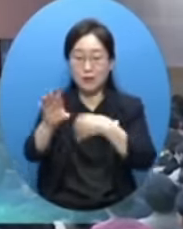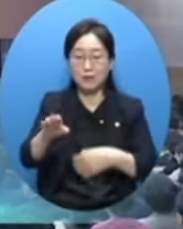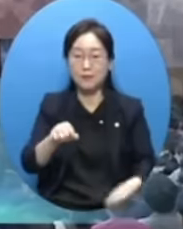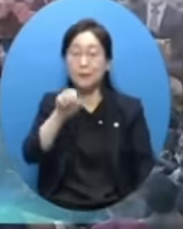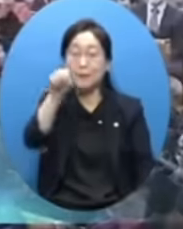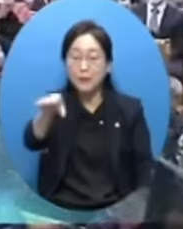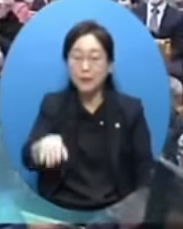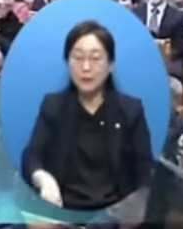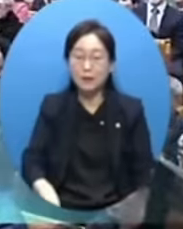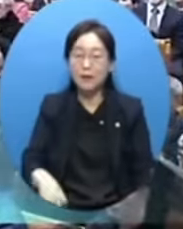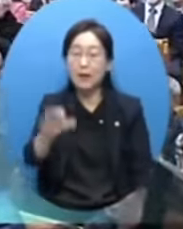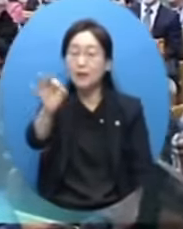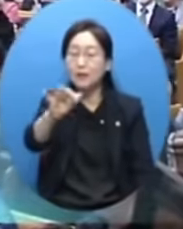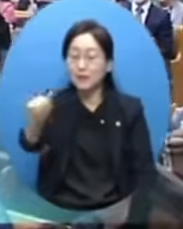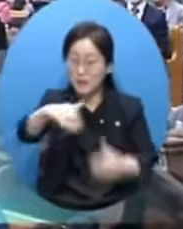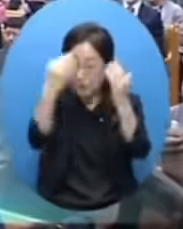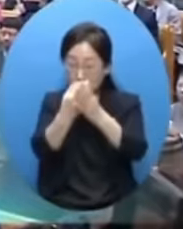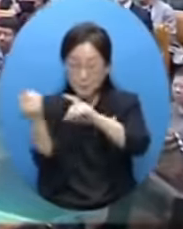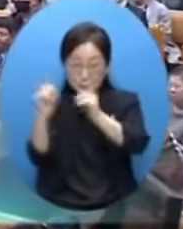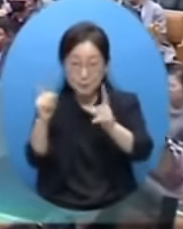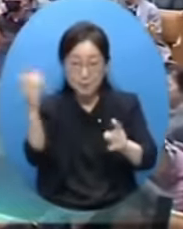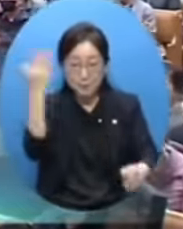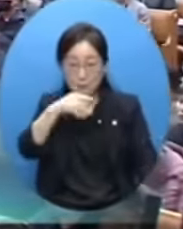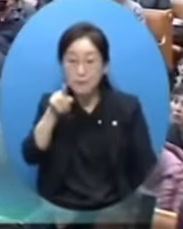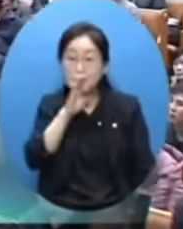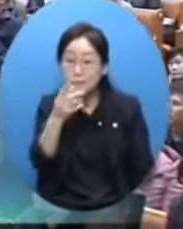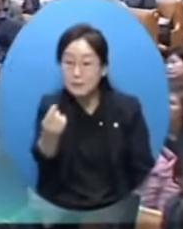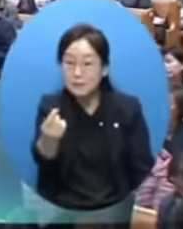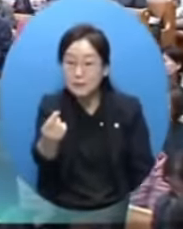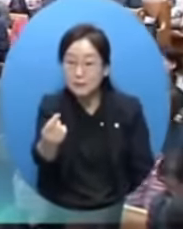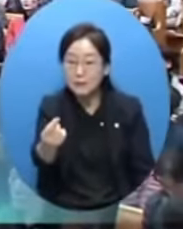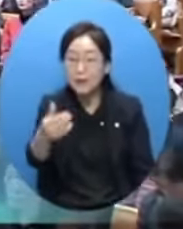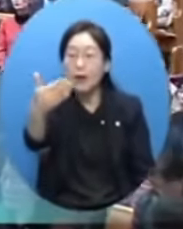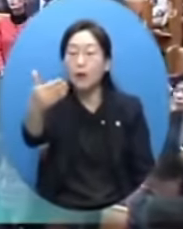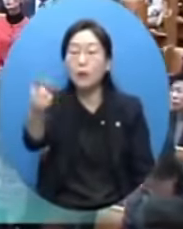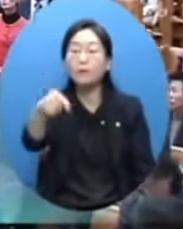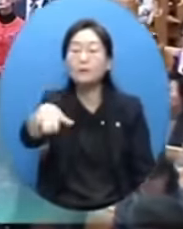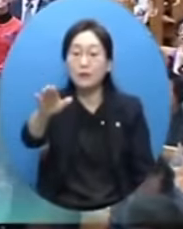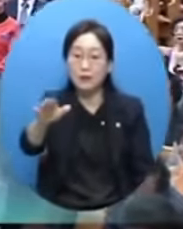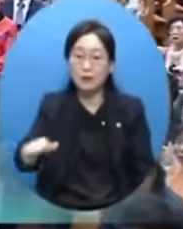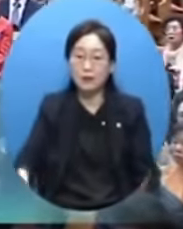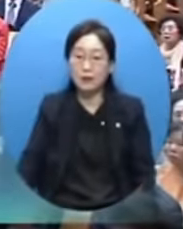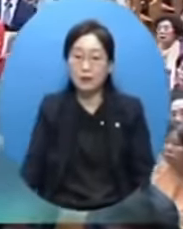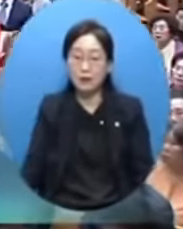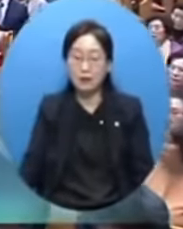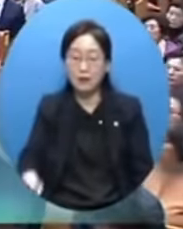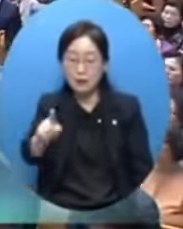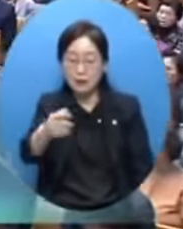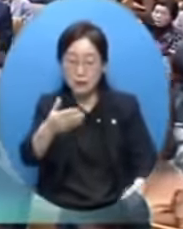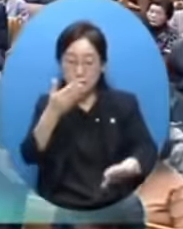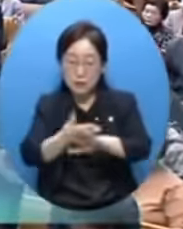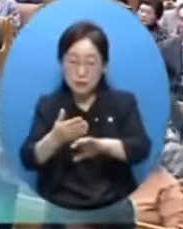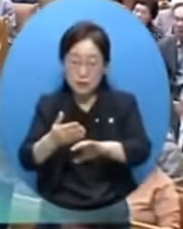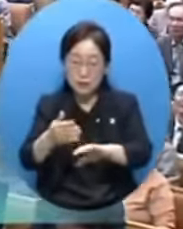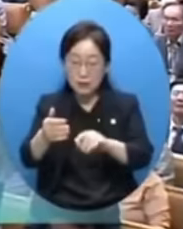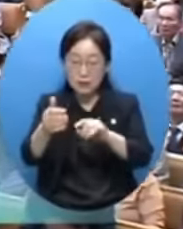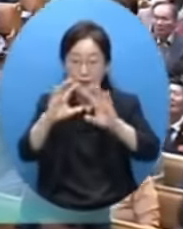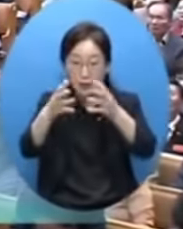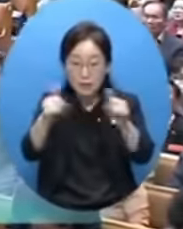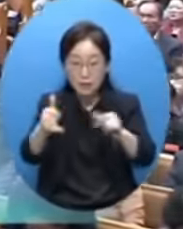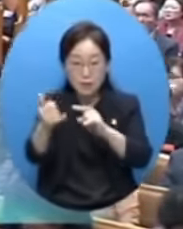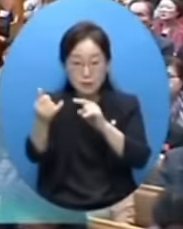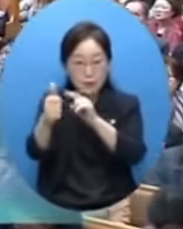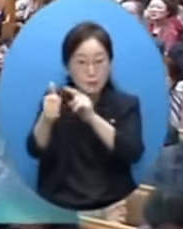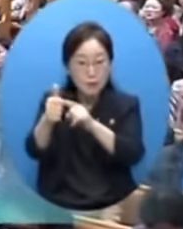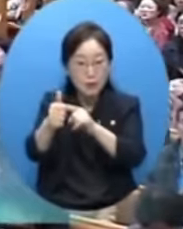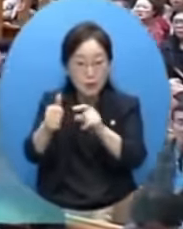이르시되 열 사람이 다 깨끗함을 받지 아니하였느냐? 그 아홉은 어디 있느냐? 이 이방인 외에는 하나님께 영광을 돌리러 온